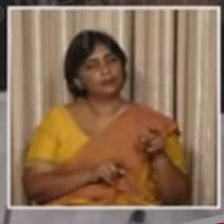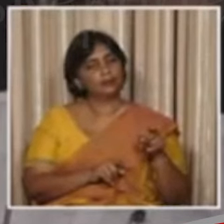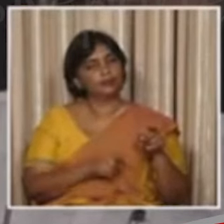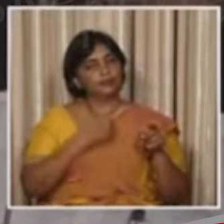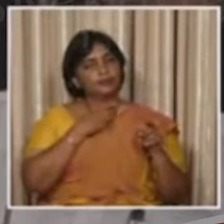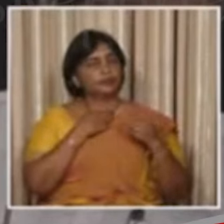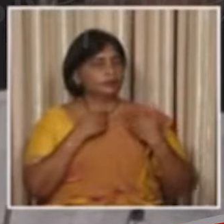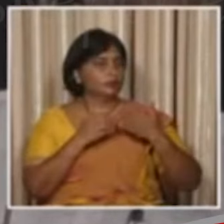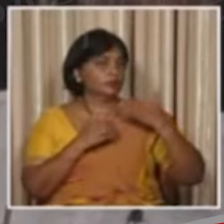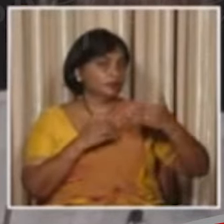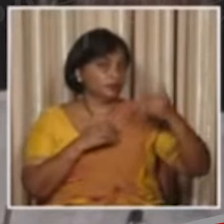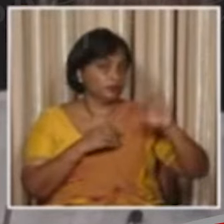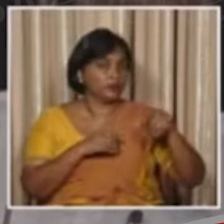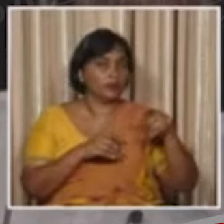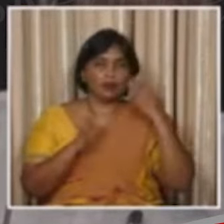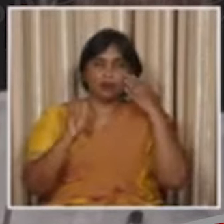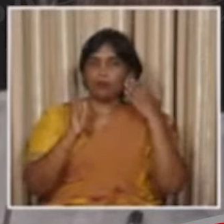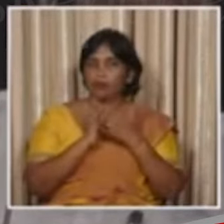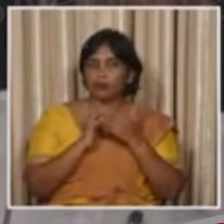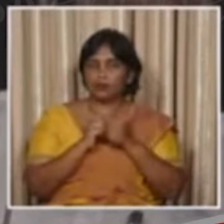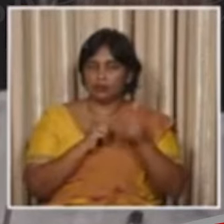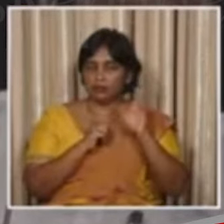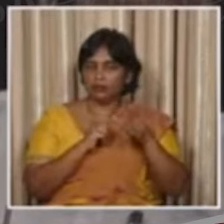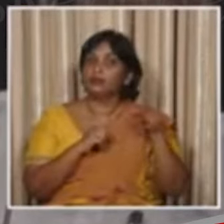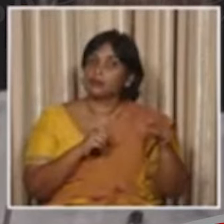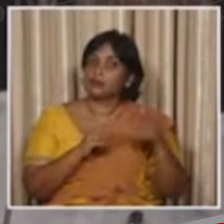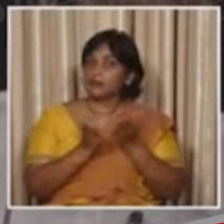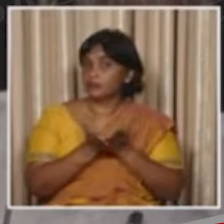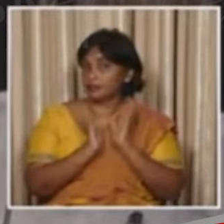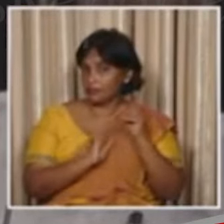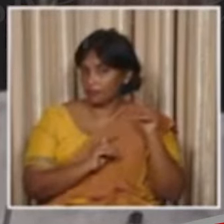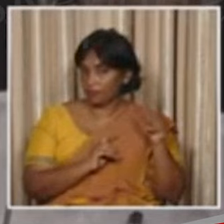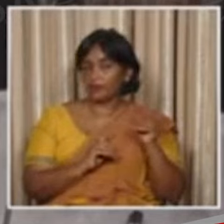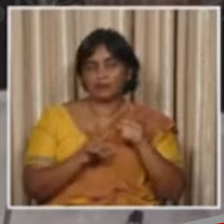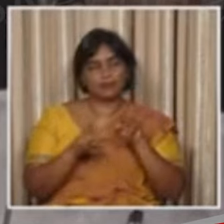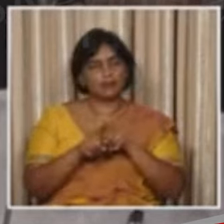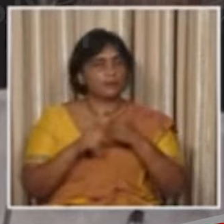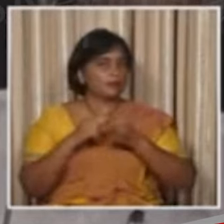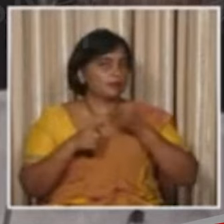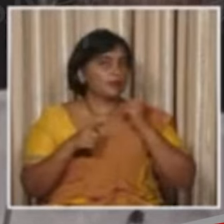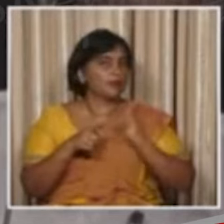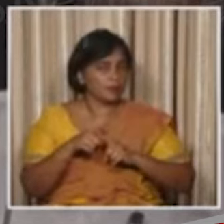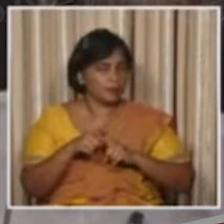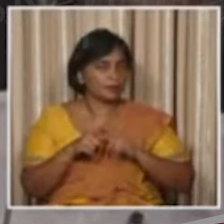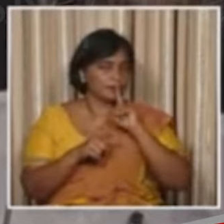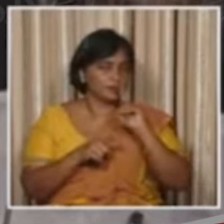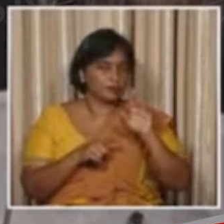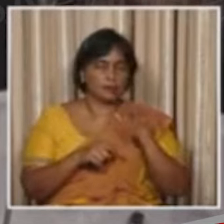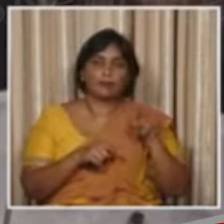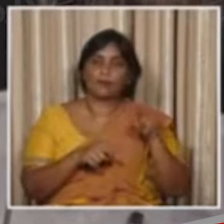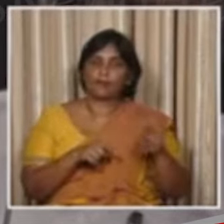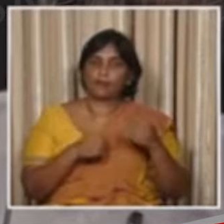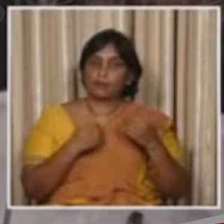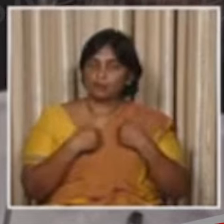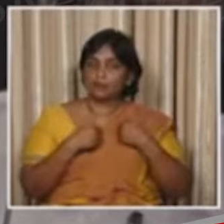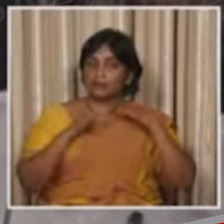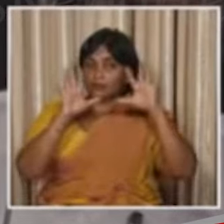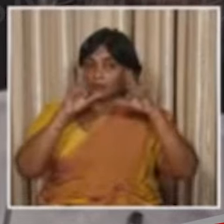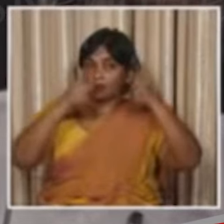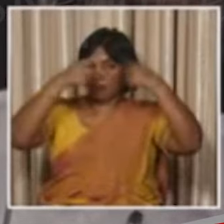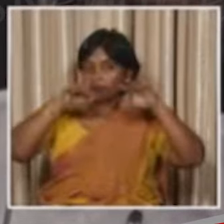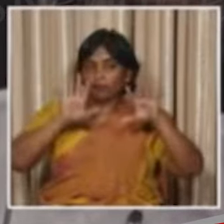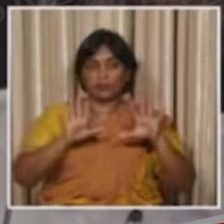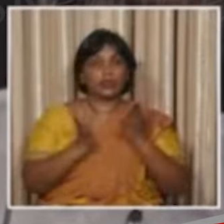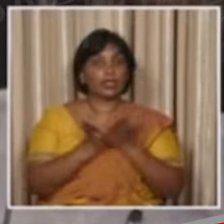මේ ඉස්සරහට යන්න තියෙන තත්ත්ව ගැන කල්පනා කරනකොට අපි ඉන්දියාව එක පැත්තකින් උදාහරණයකට ගන්නත් ඕනි. දැන් අපේ රට 10 වෙනි තැනට එන්නකොට